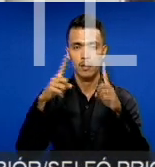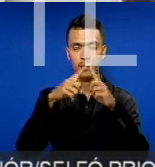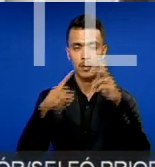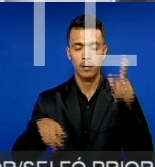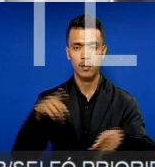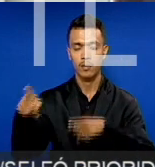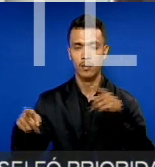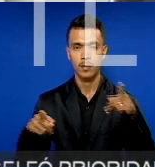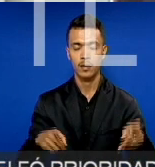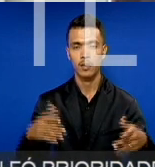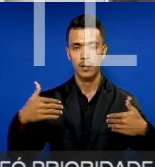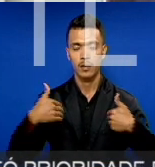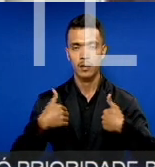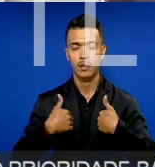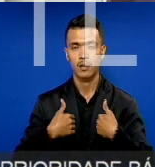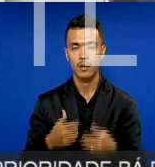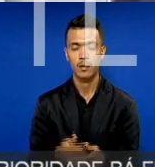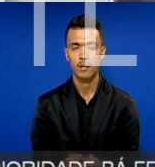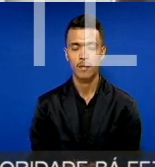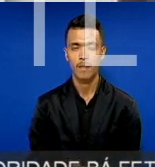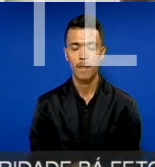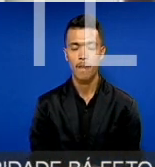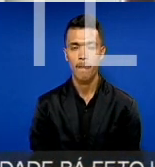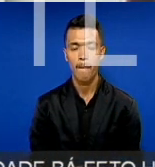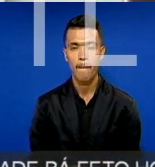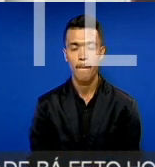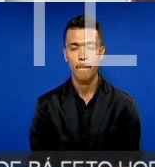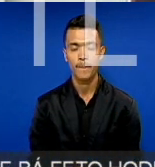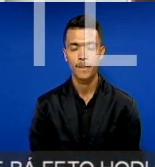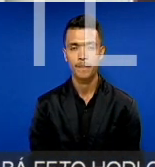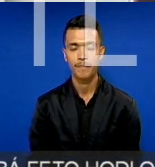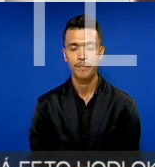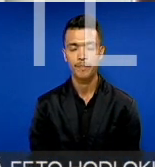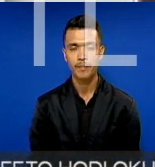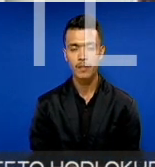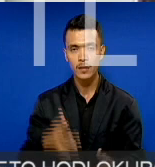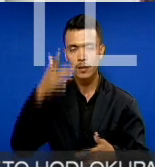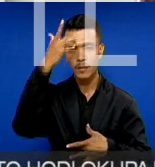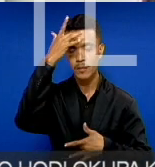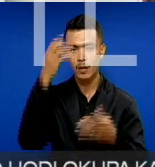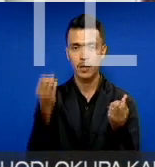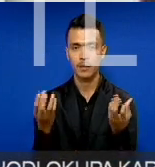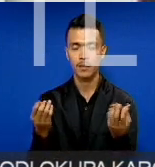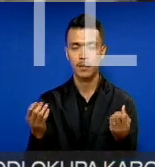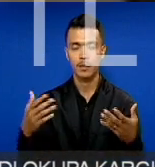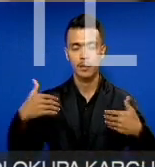ba i ha mas kabira o ni mersi dan ini an i ne ma ka kasu ni mayuri i ha na